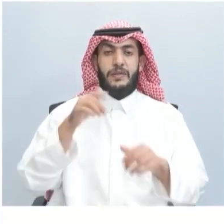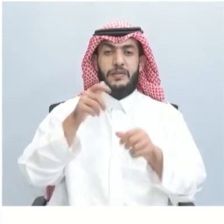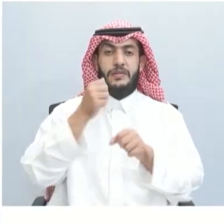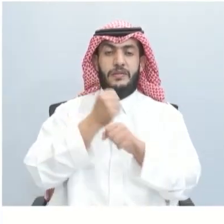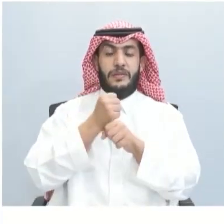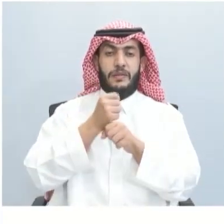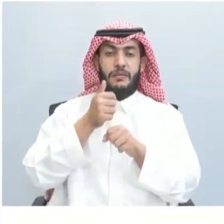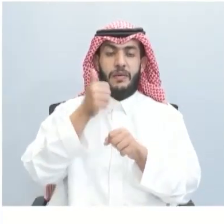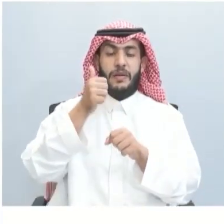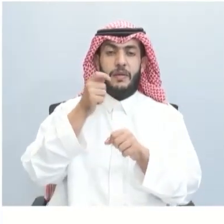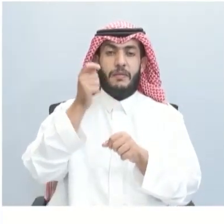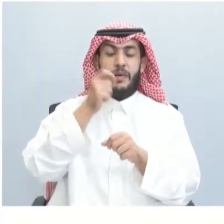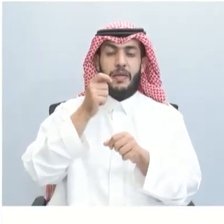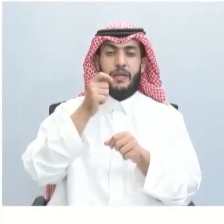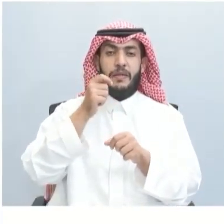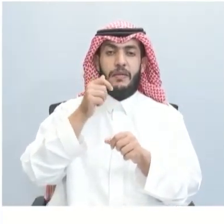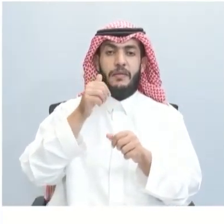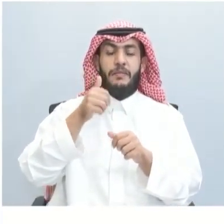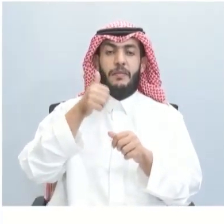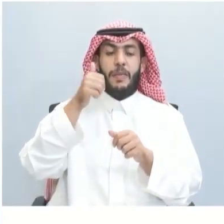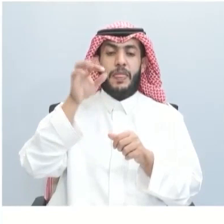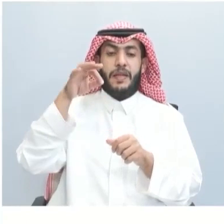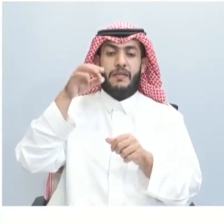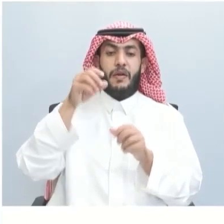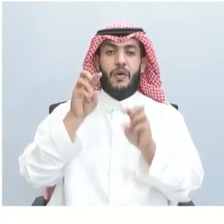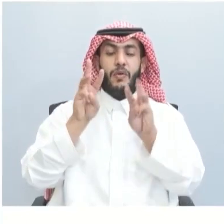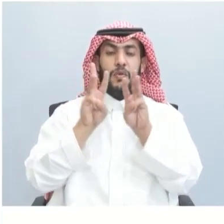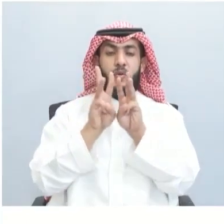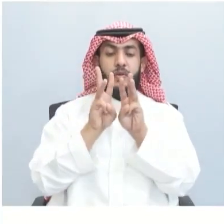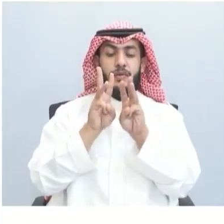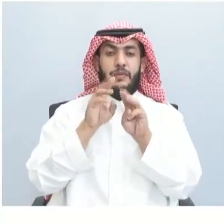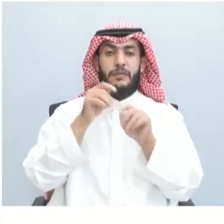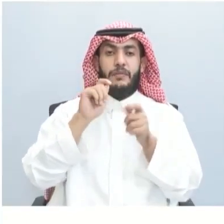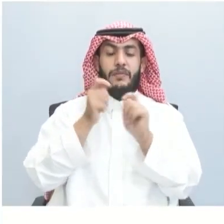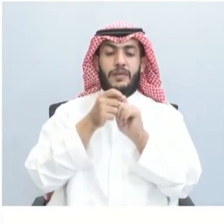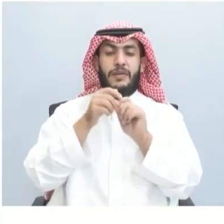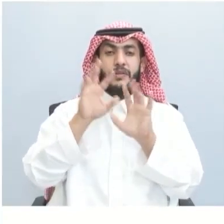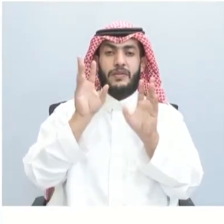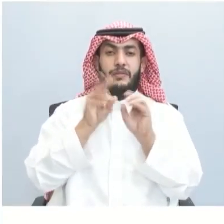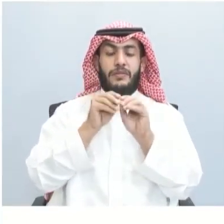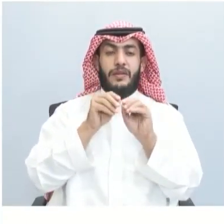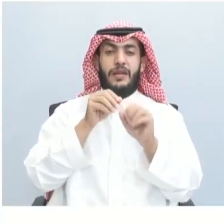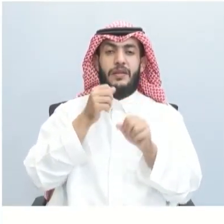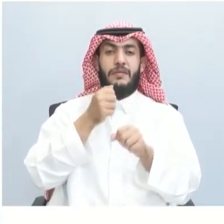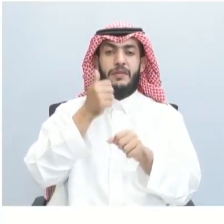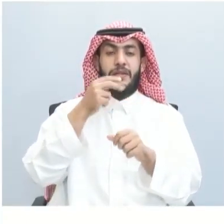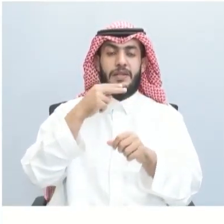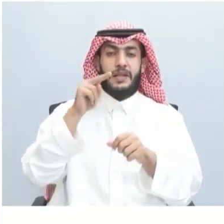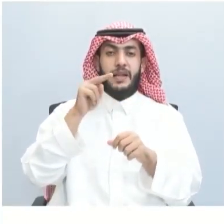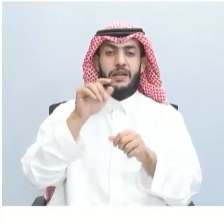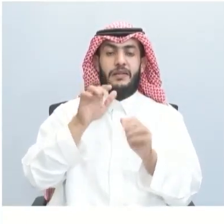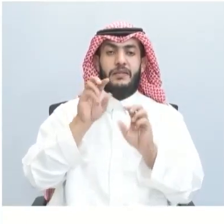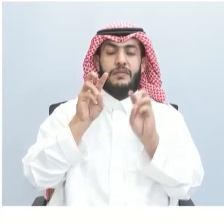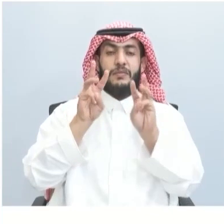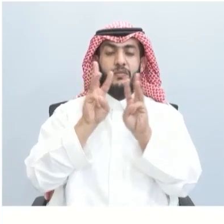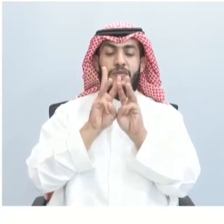المستخدم الذي يقوم بالبحث يعرض محتوى الصفحه الالكترونيه بدلا من تجميع الصفحه على الخادم ثم ارسالها الى